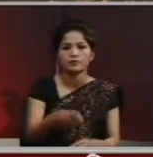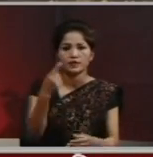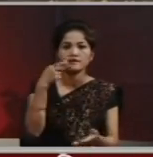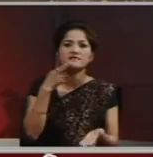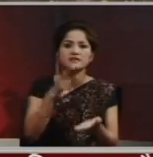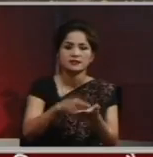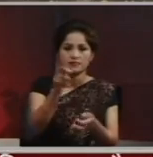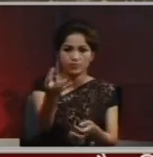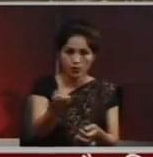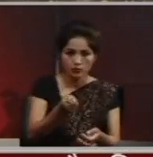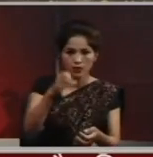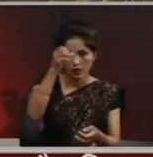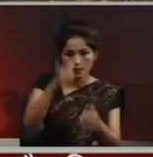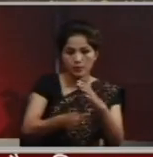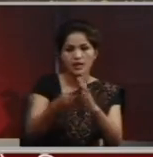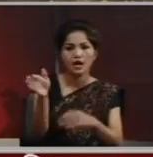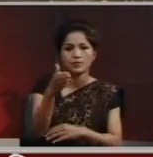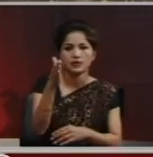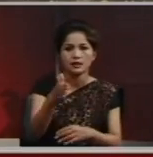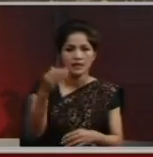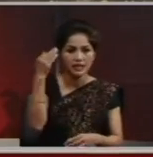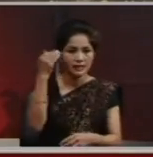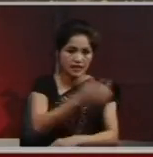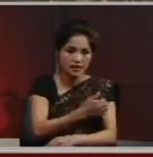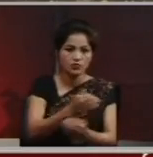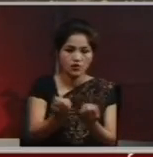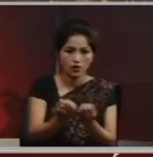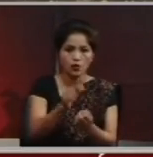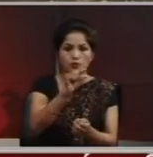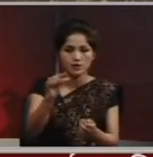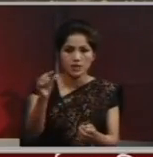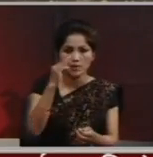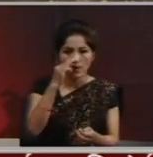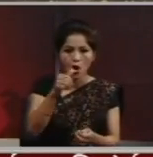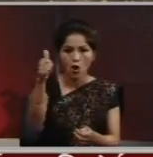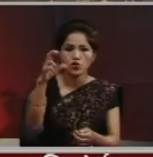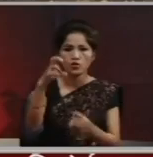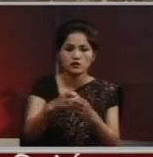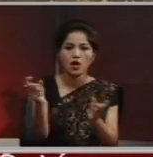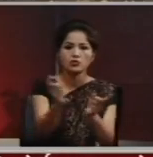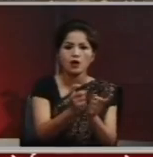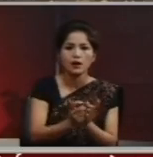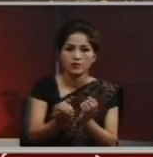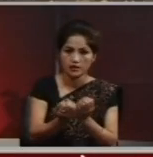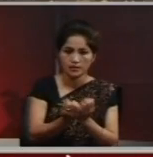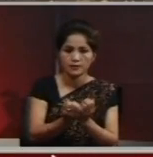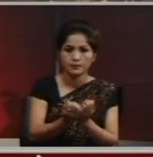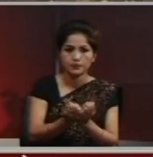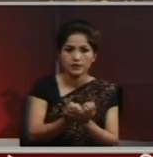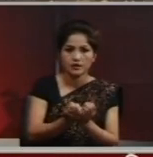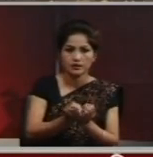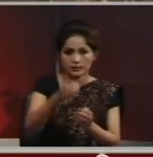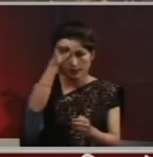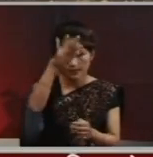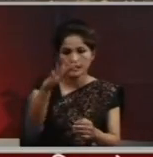ज्ञापन पत्र बुझ्दै प्रधानमन्त्री दाहालले ध्यानाकर्षण गराइएको विषयमा अन्य दलसँग छलफल गरिने